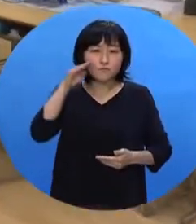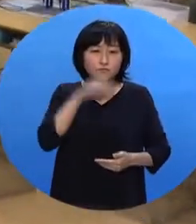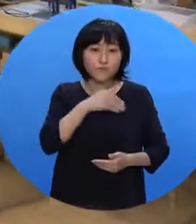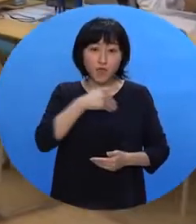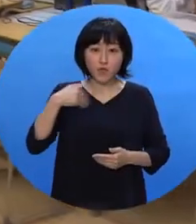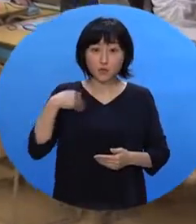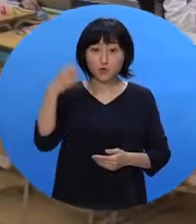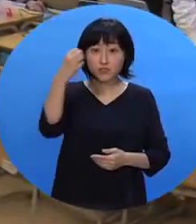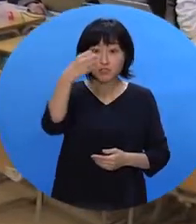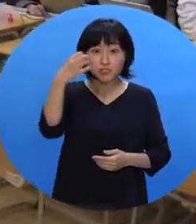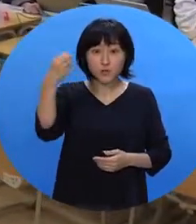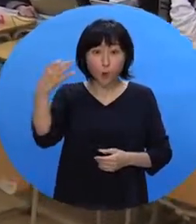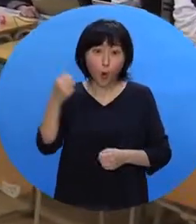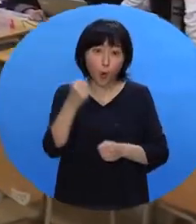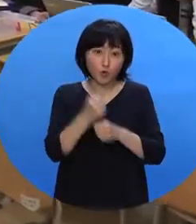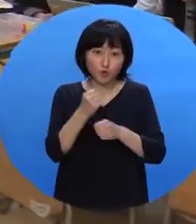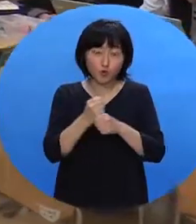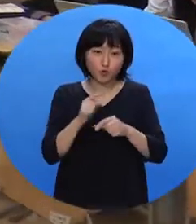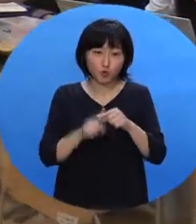号をプログラミングしています。